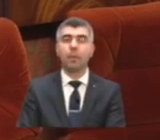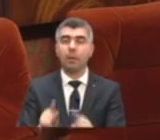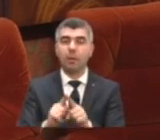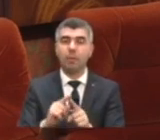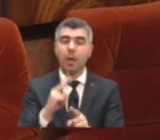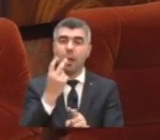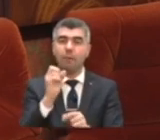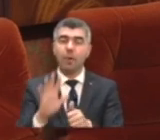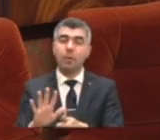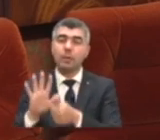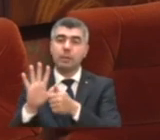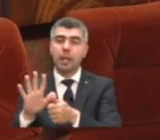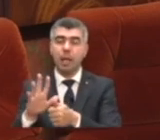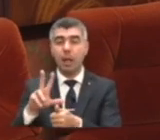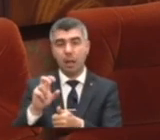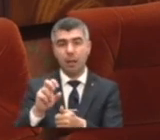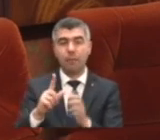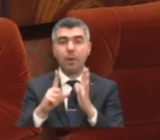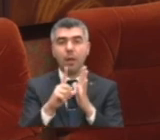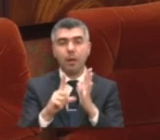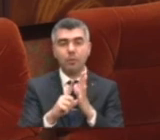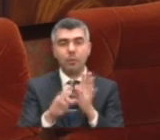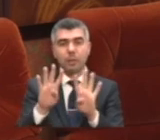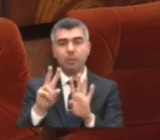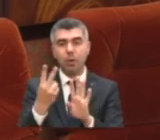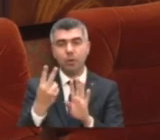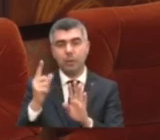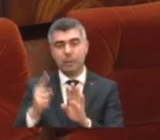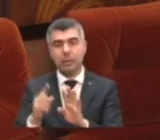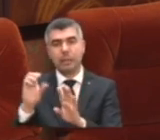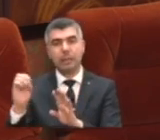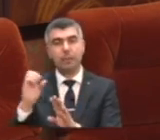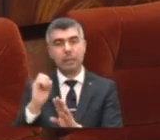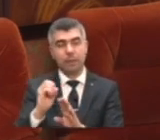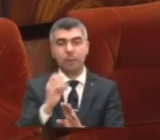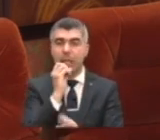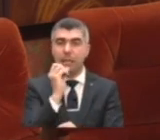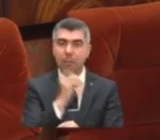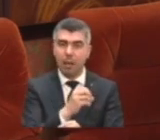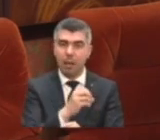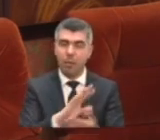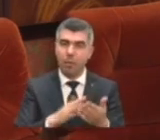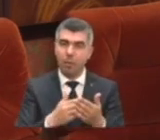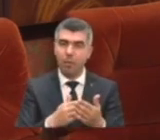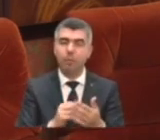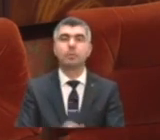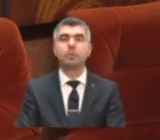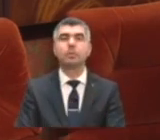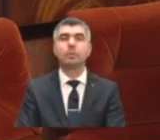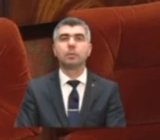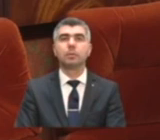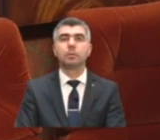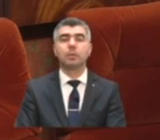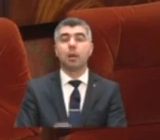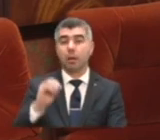سنه 2006 كما كتعرفوا اقرار واحد القانون 28/00 اللي متعلق بتدبير النفايات. والتخلص منها. وقام